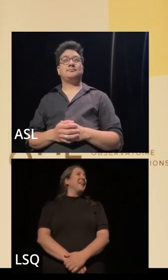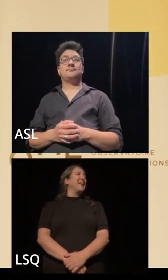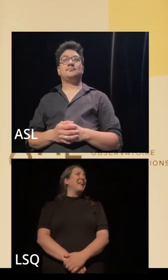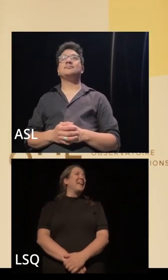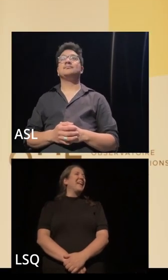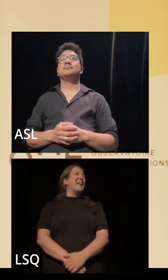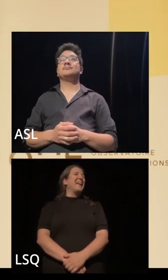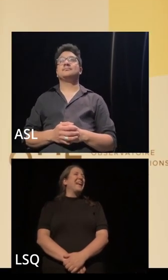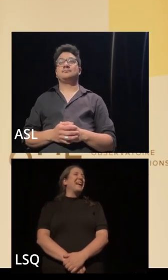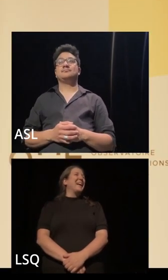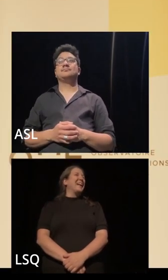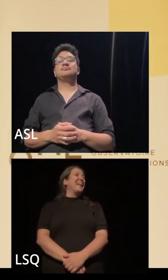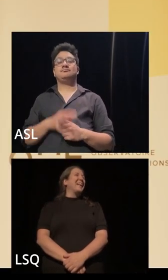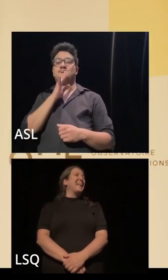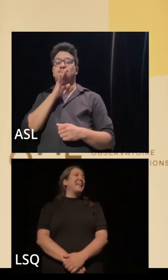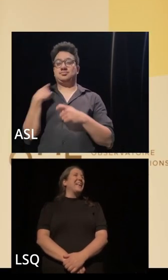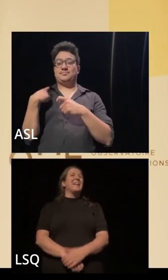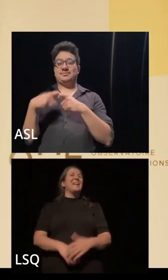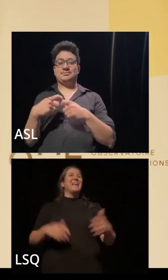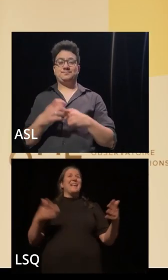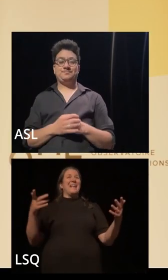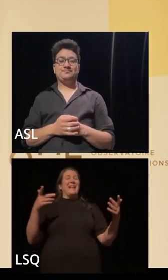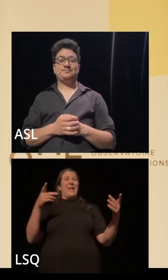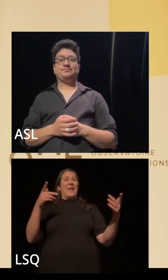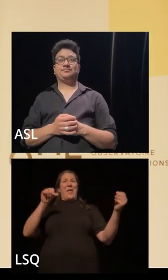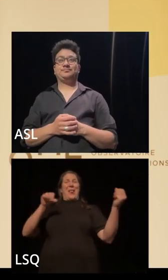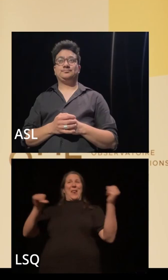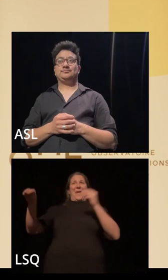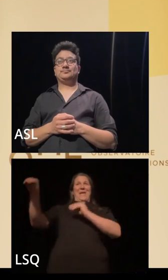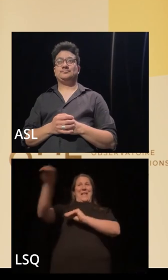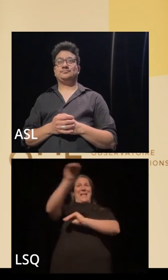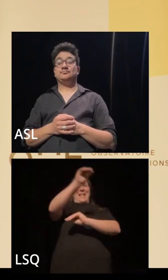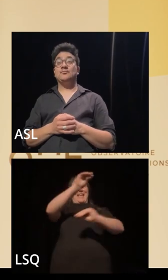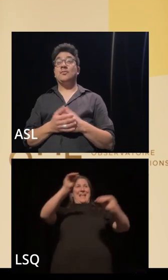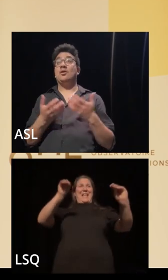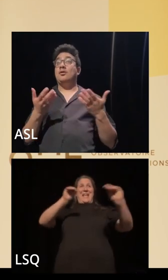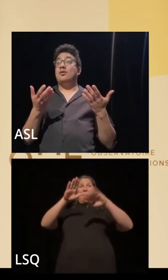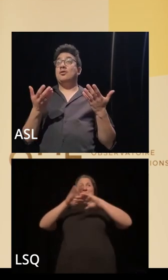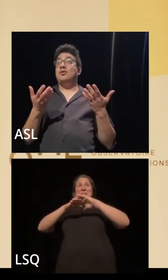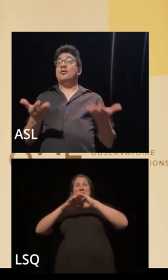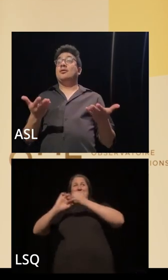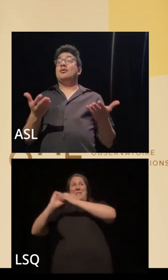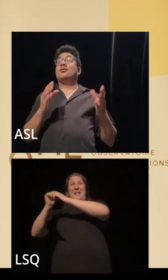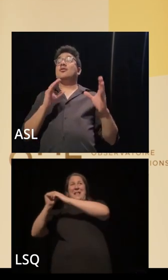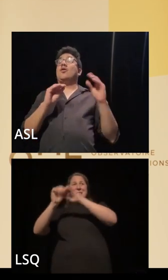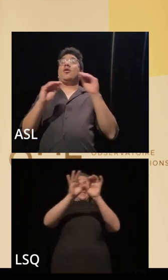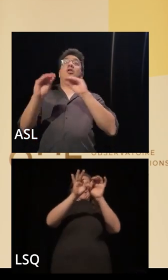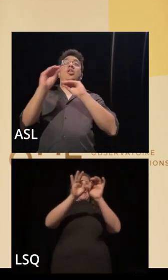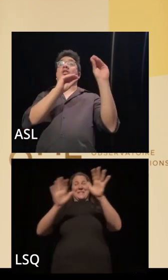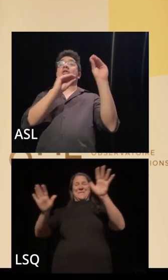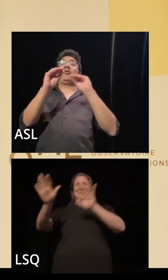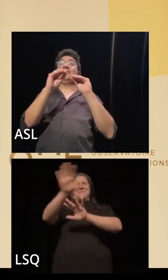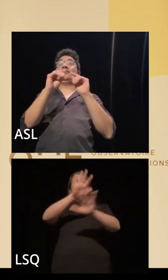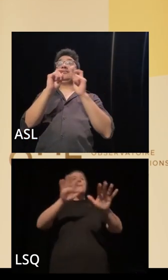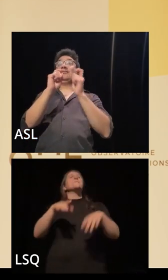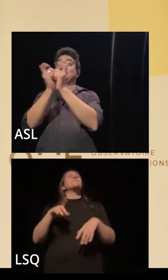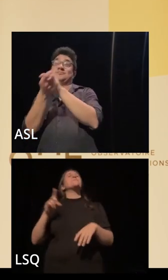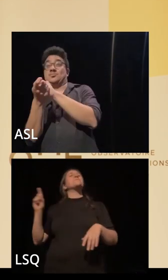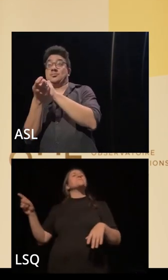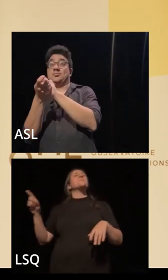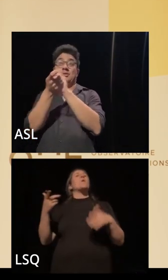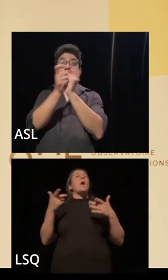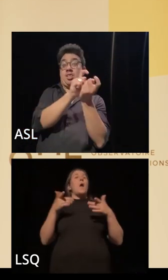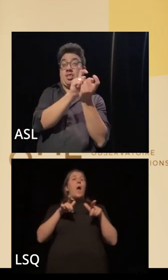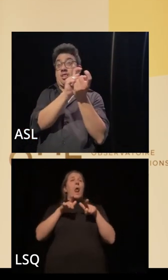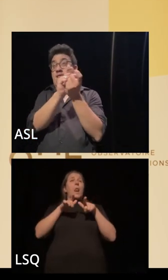fait, il y a un ballet ici fort intéressant au sujet de la translation et de la traduction. Alors, la langue agit